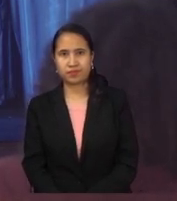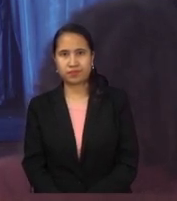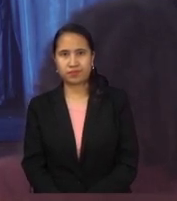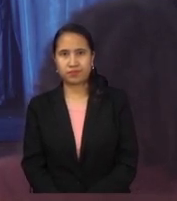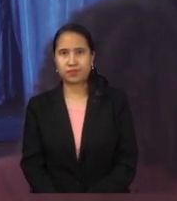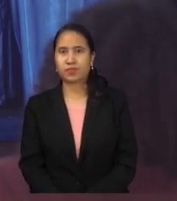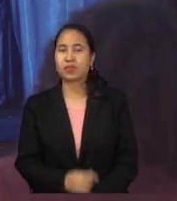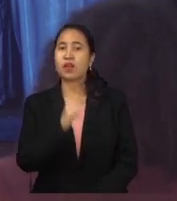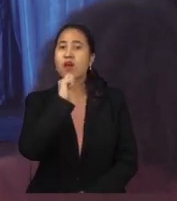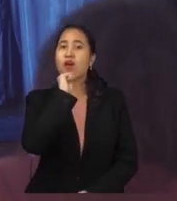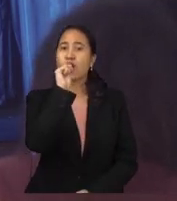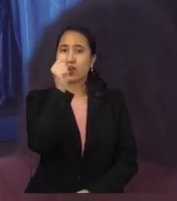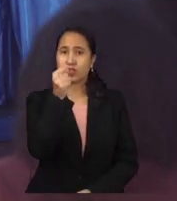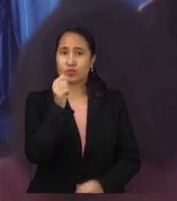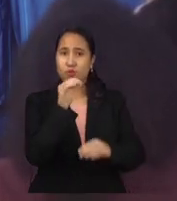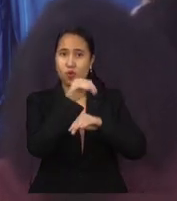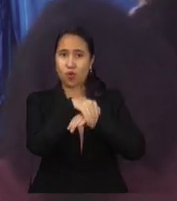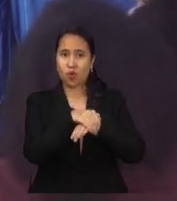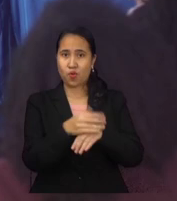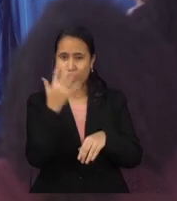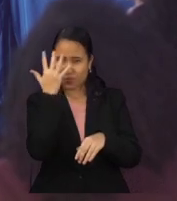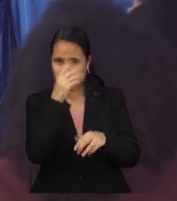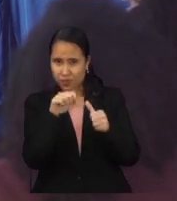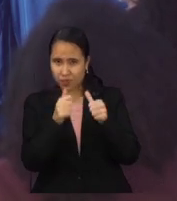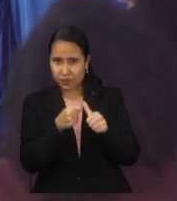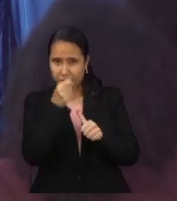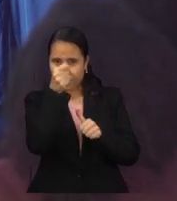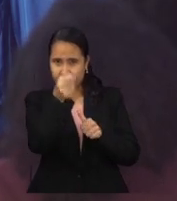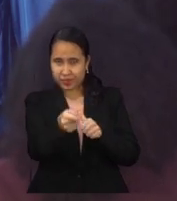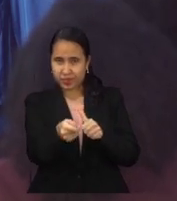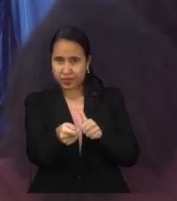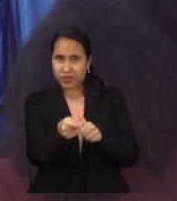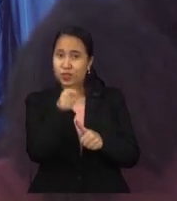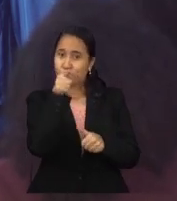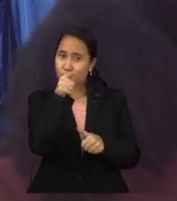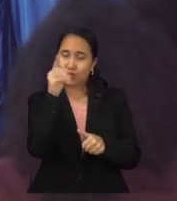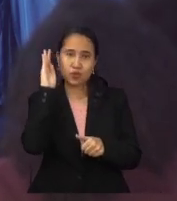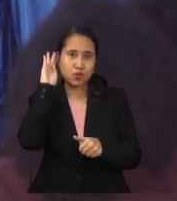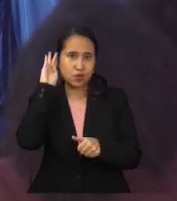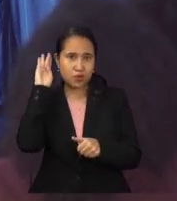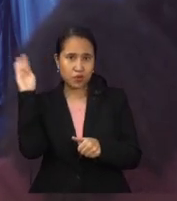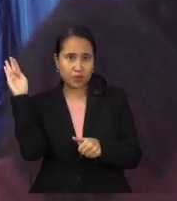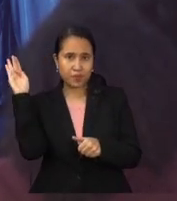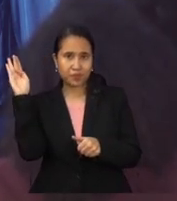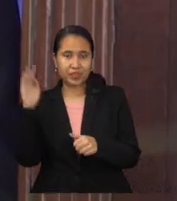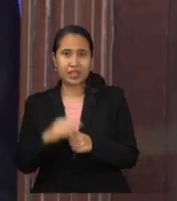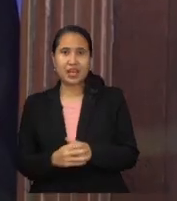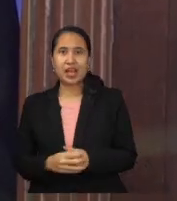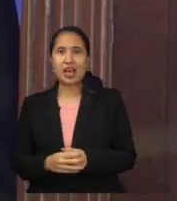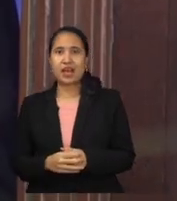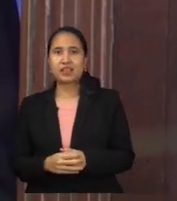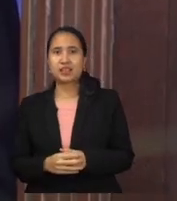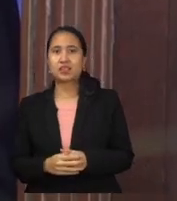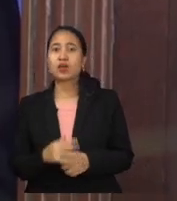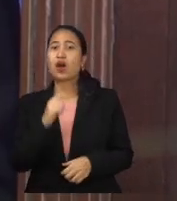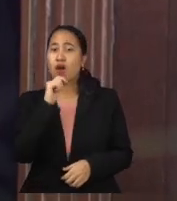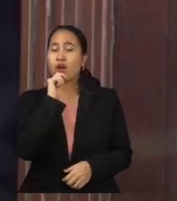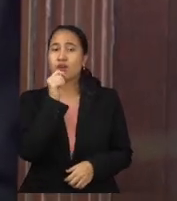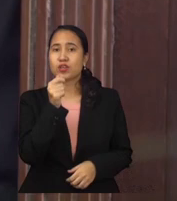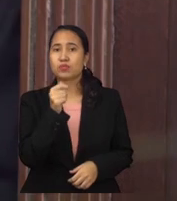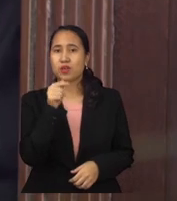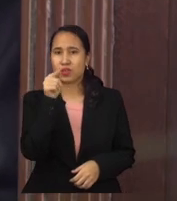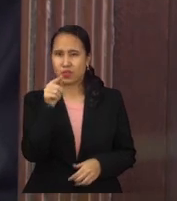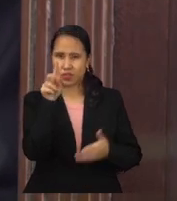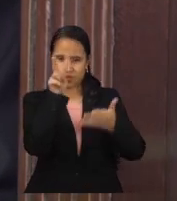De uitspraak in verband met de amnestiewet heeft u mogen aanhoren. Het is een levige uitspraak en u heeft het kunnen